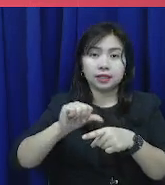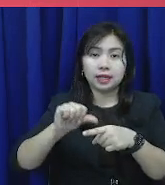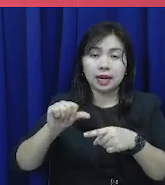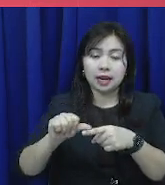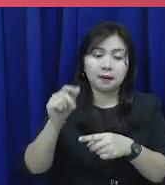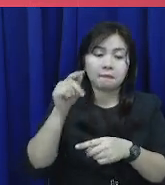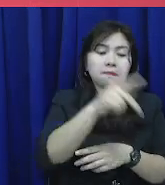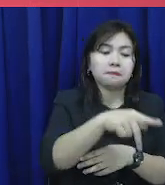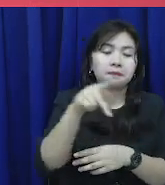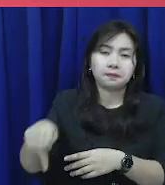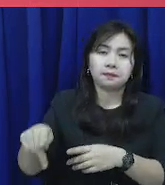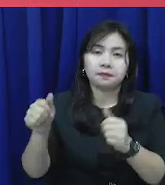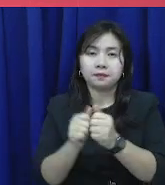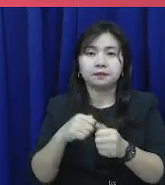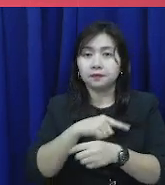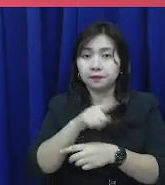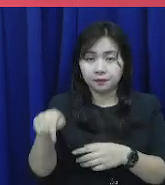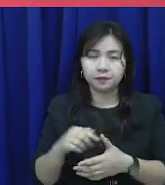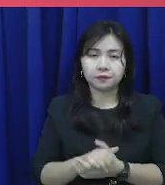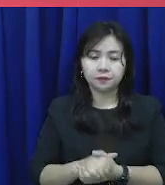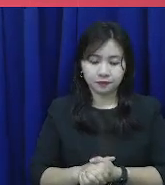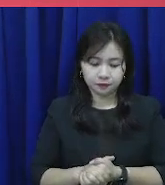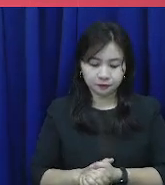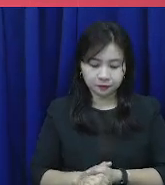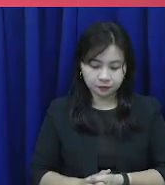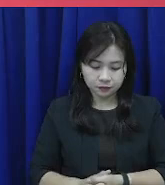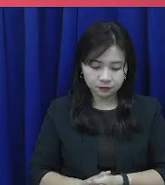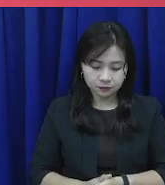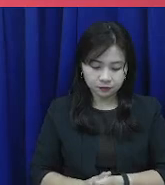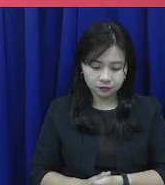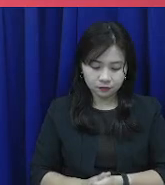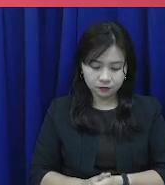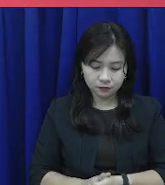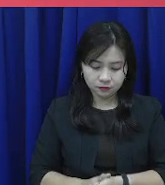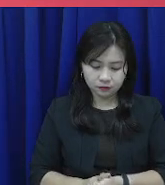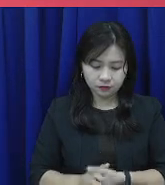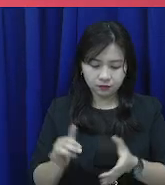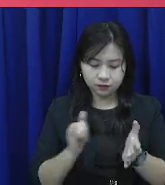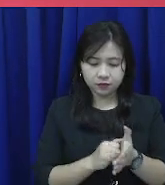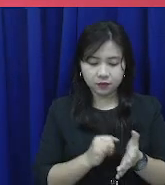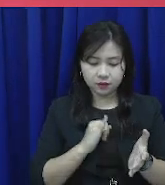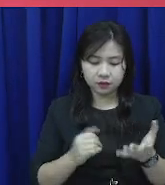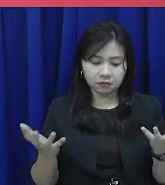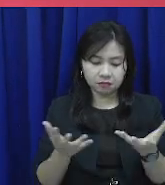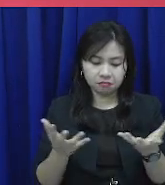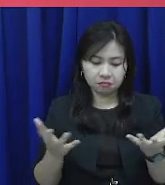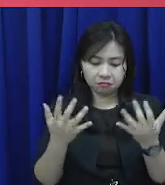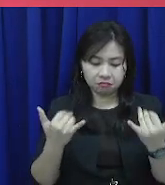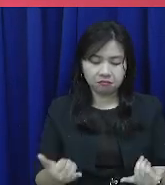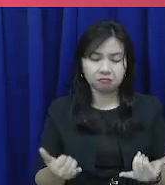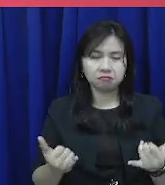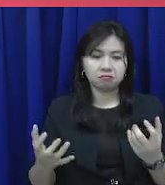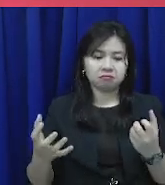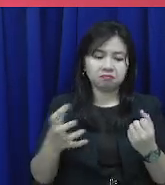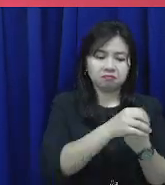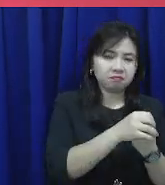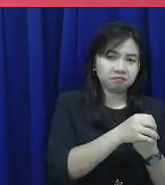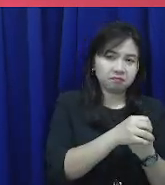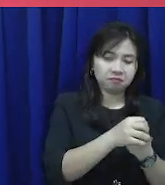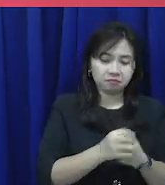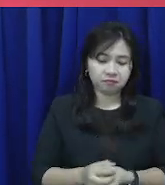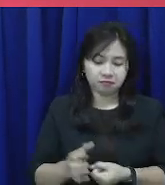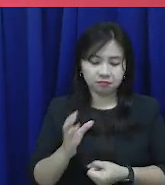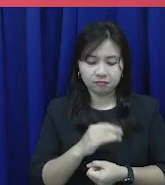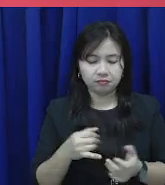Ate kagabi that seed that was s to us last night It Might Be choked up It Could Be it can